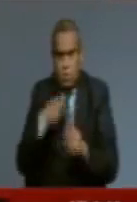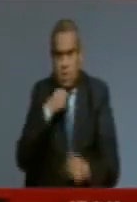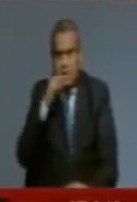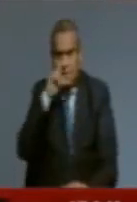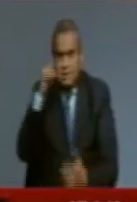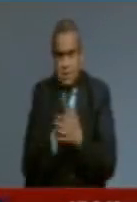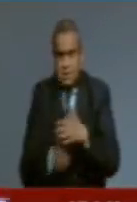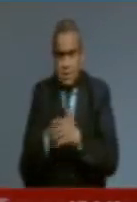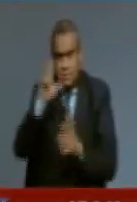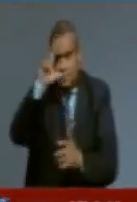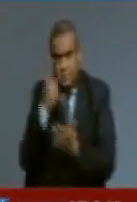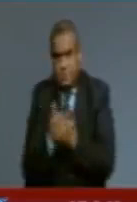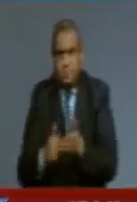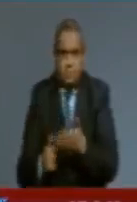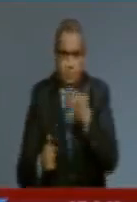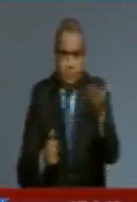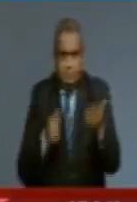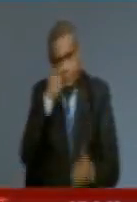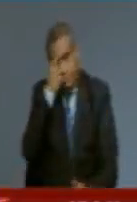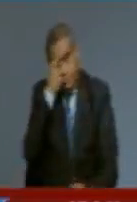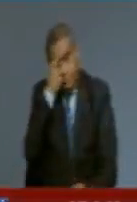فليتفضل مشكورا.